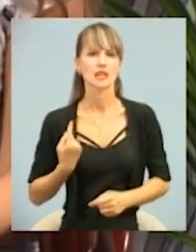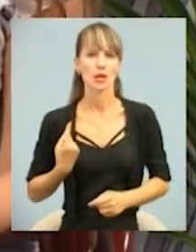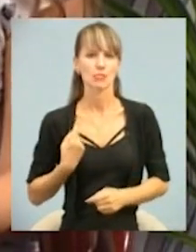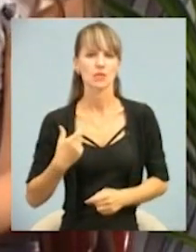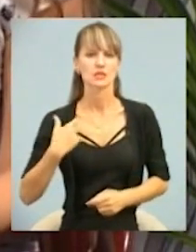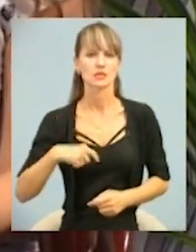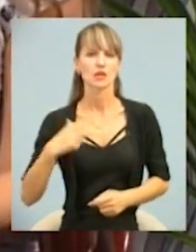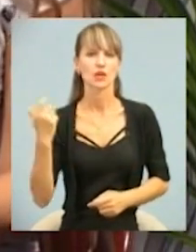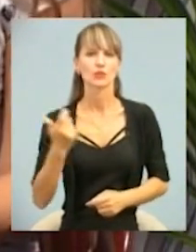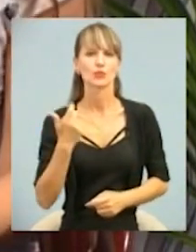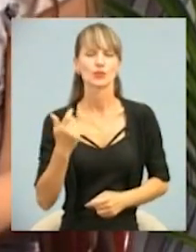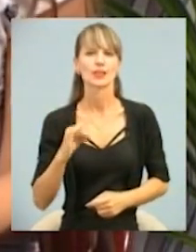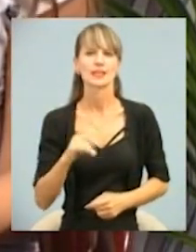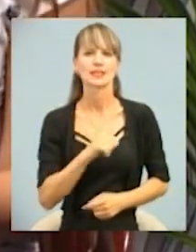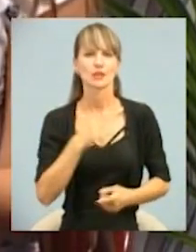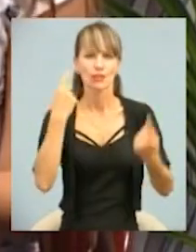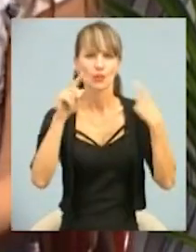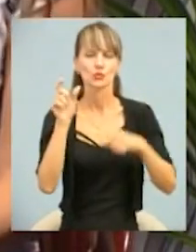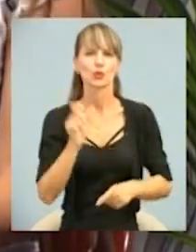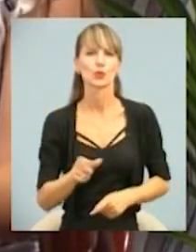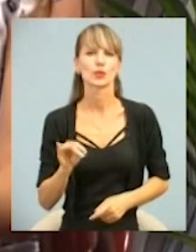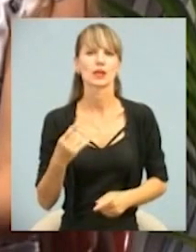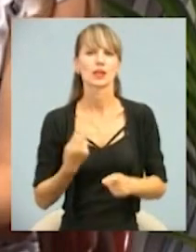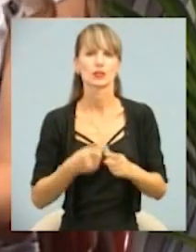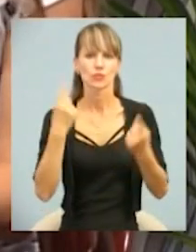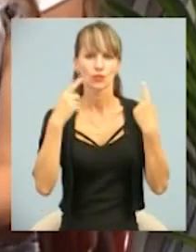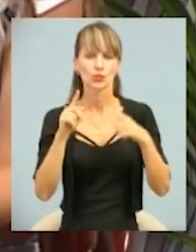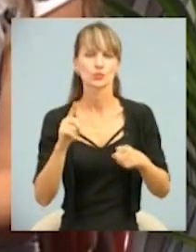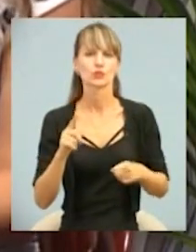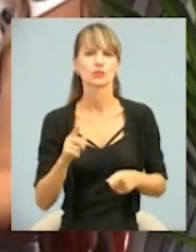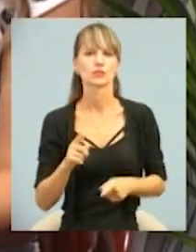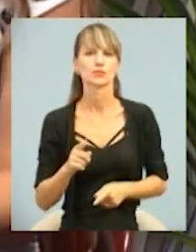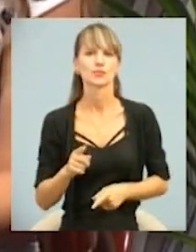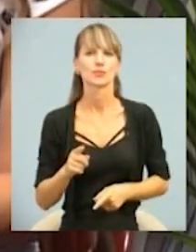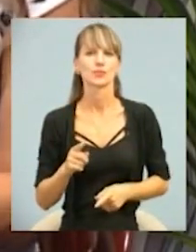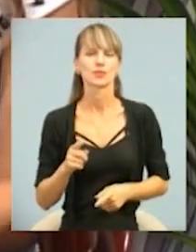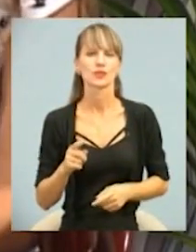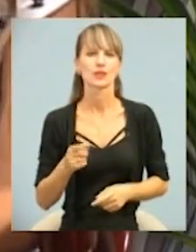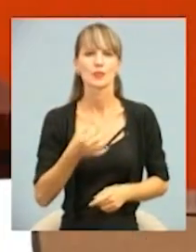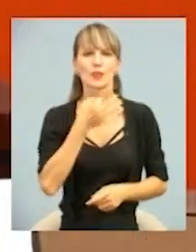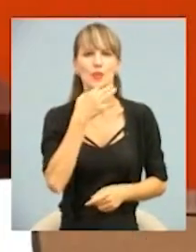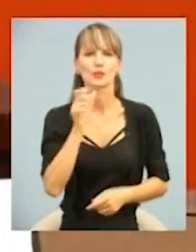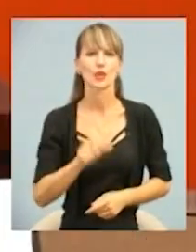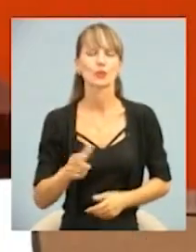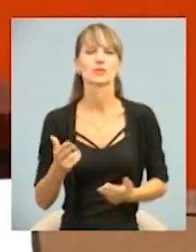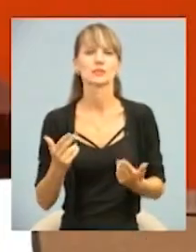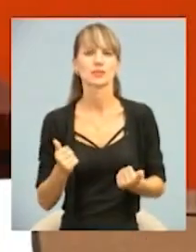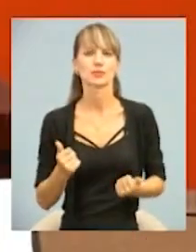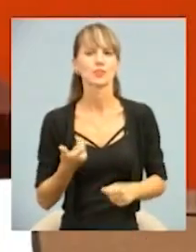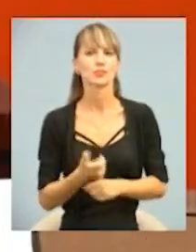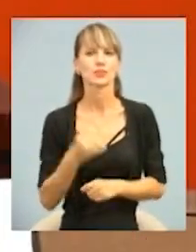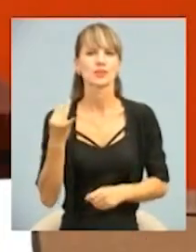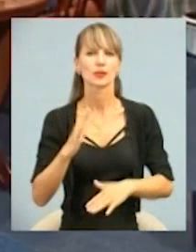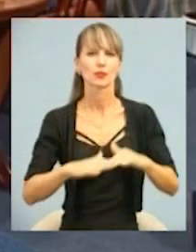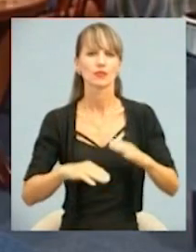самі собі господарі, самі творчі люди, і вони цю творчість, вони цією творчістю милуються люди. Так. Дуже